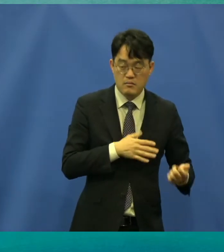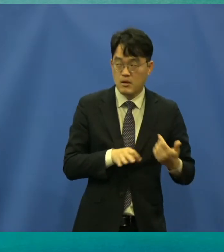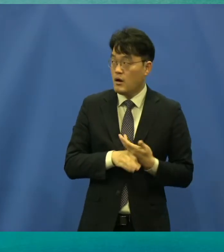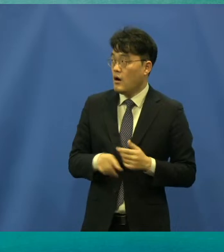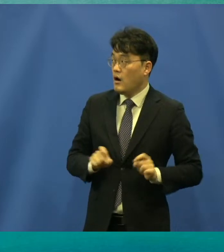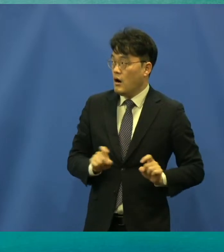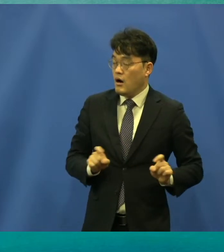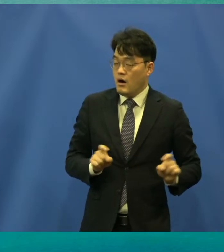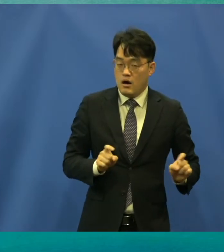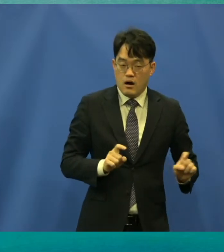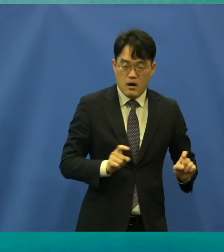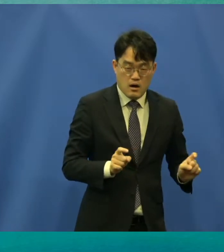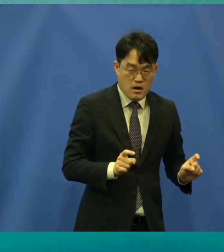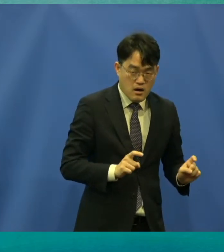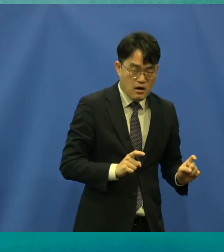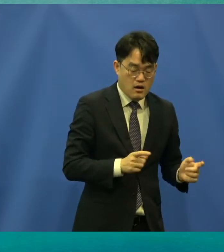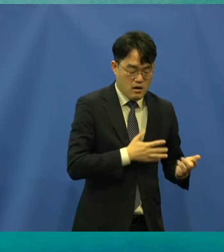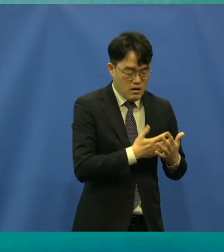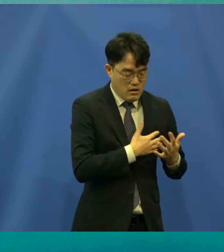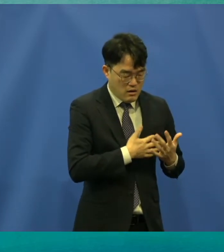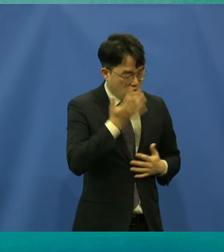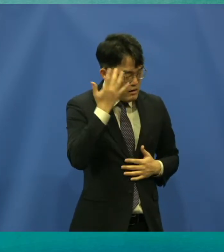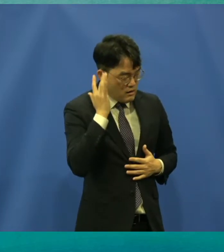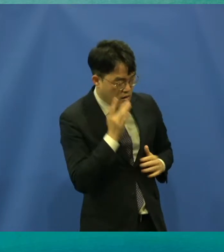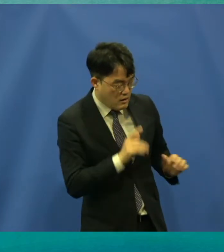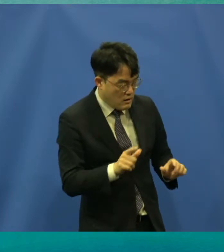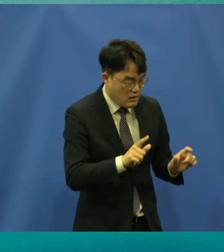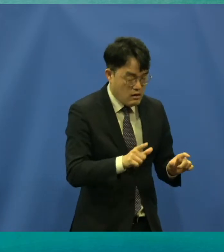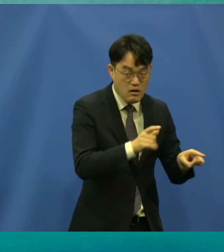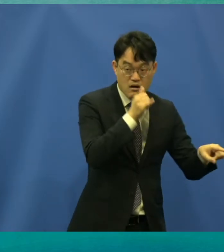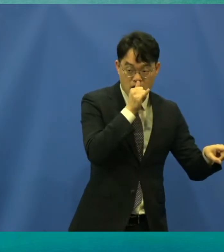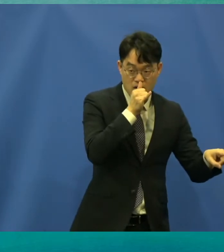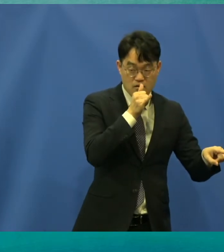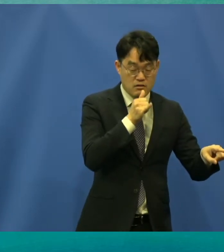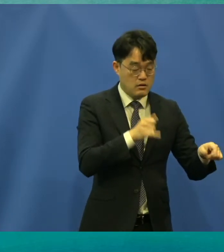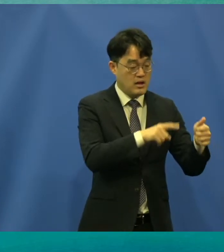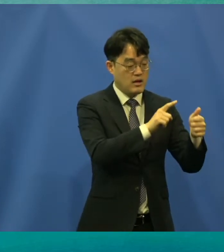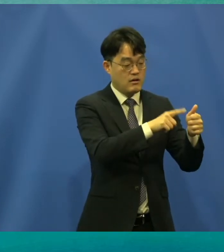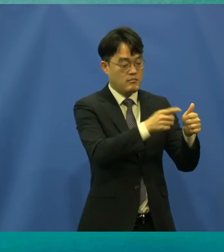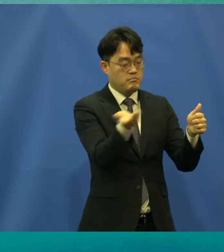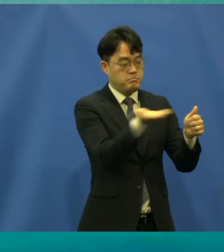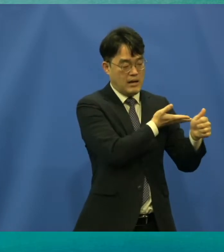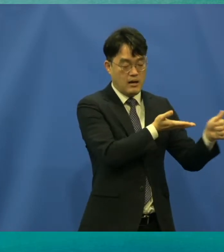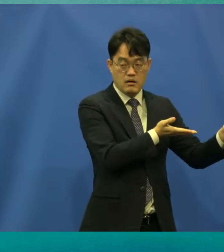그리고 아웃되는 것을 기다리고 있어요. 수많은 사람들이. 그 사람 탈락하면 기다리고 있어요.